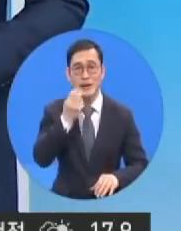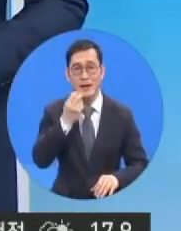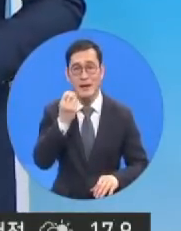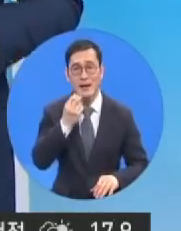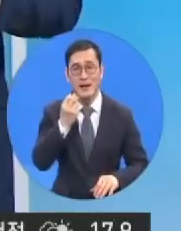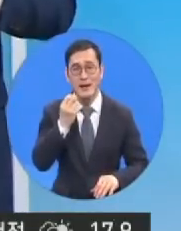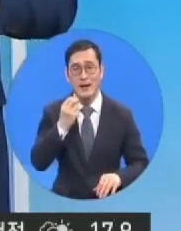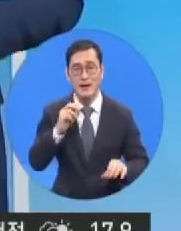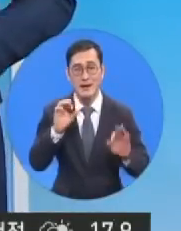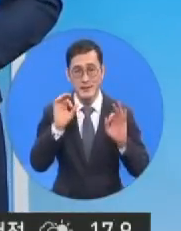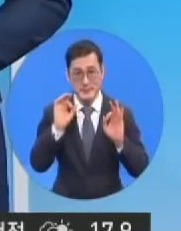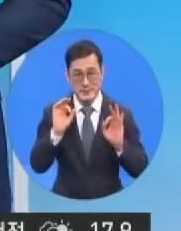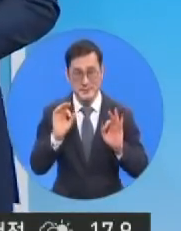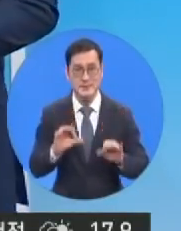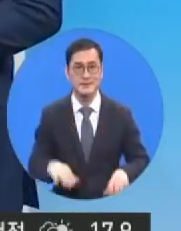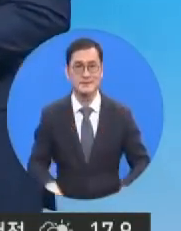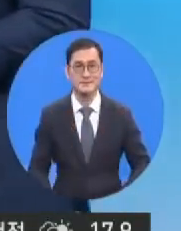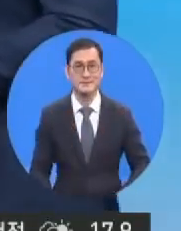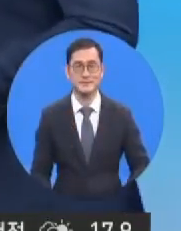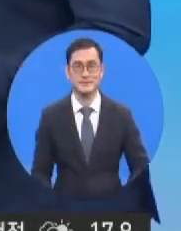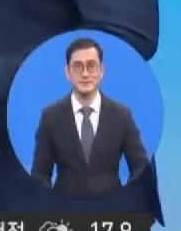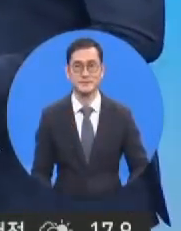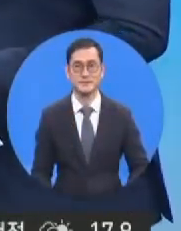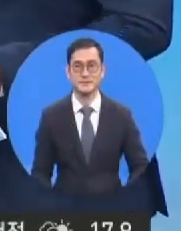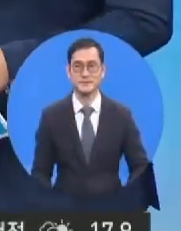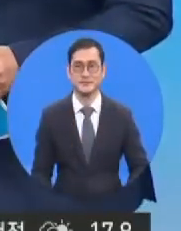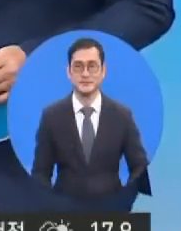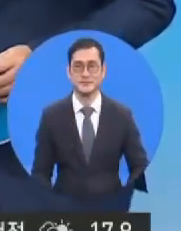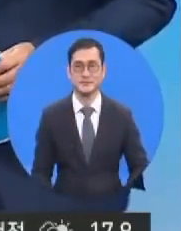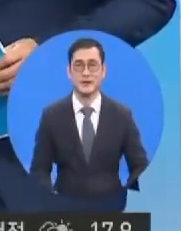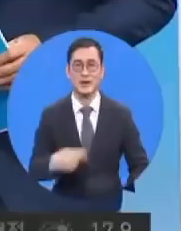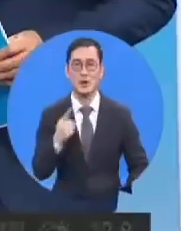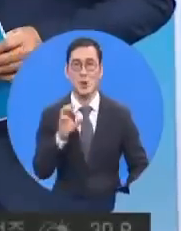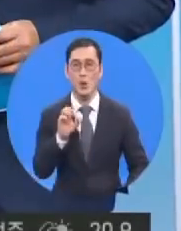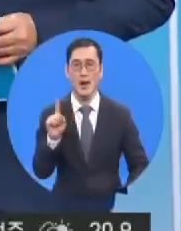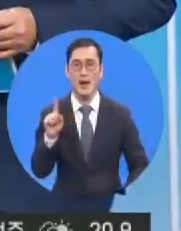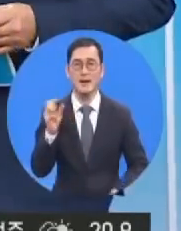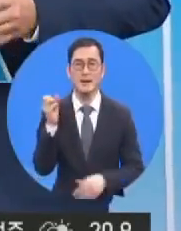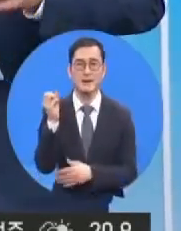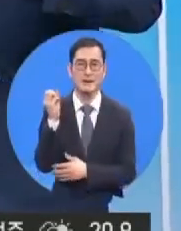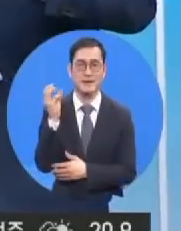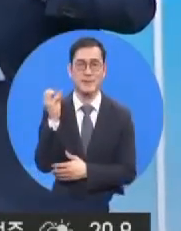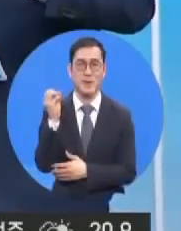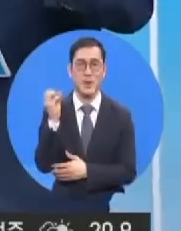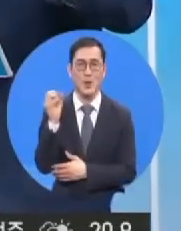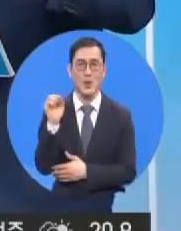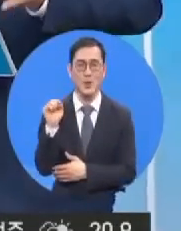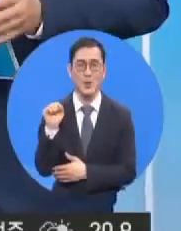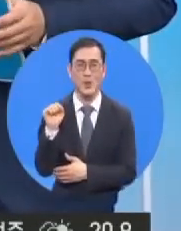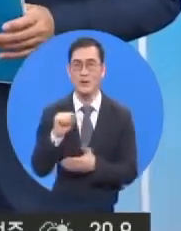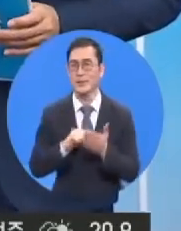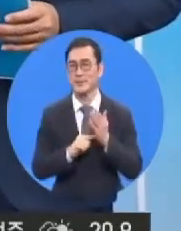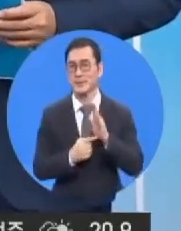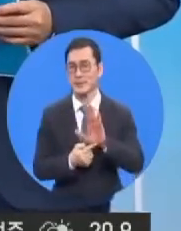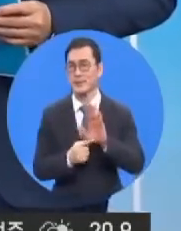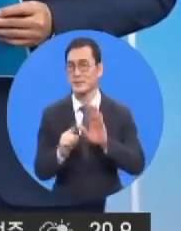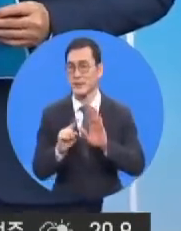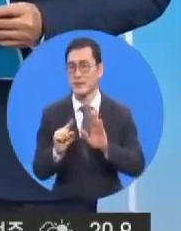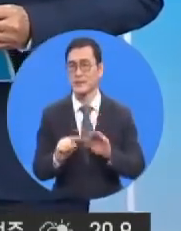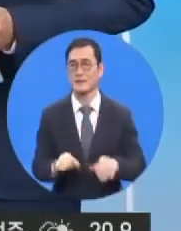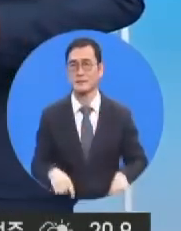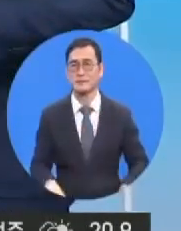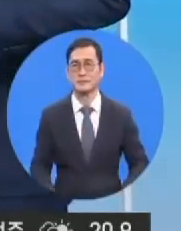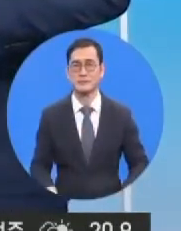결과를 먼저 살펴보겠습니다. 자, 동아일보 의뢰로 실시한 여론조사에서는요, 더불어민주당 박영선